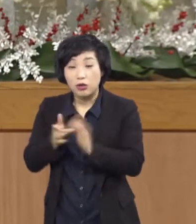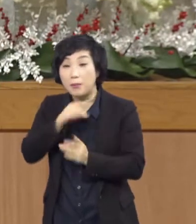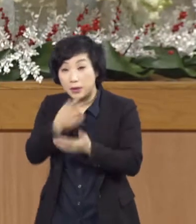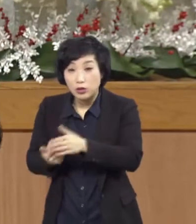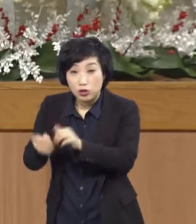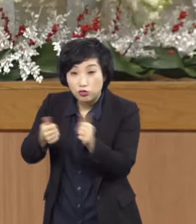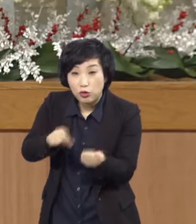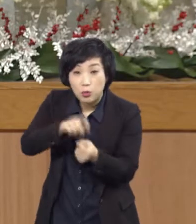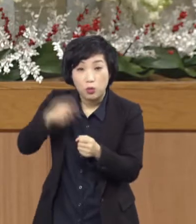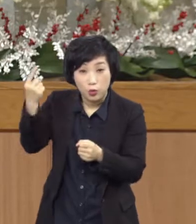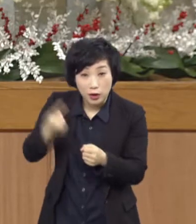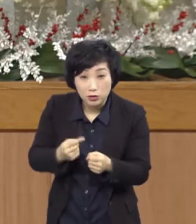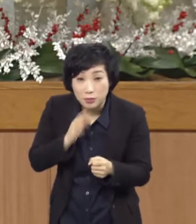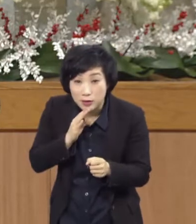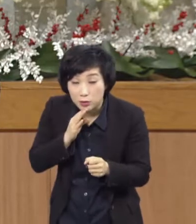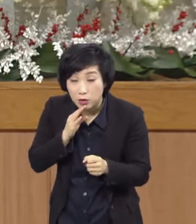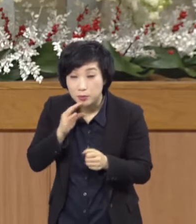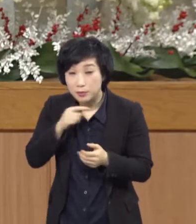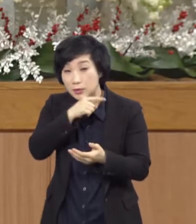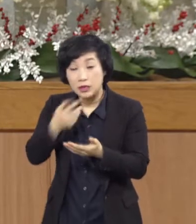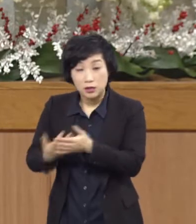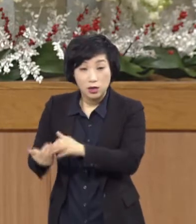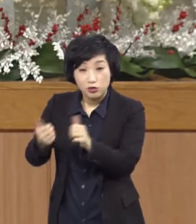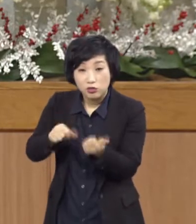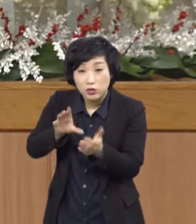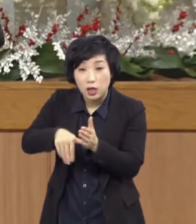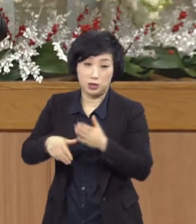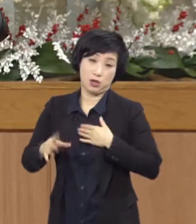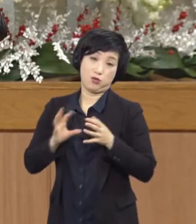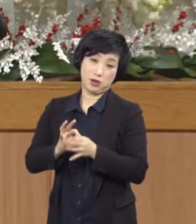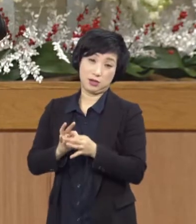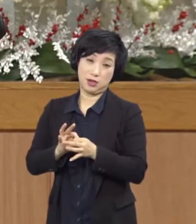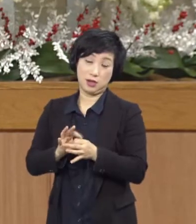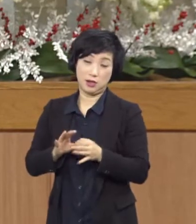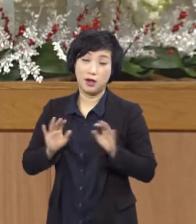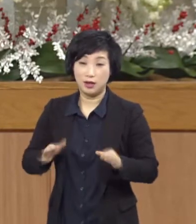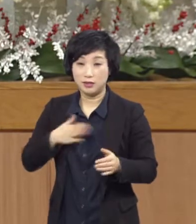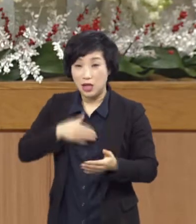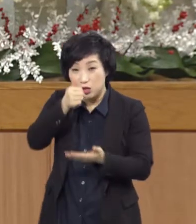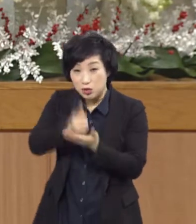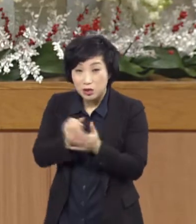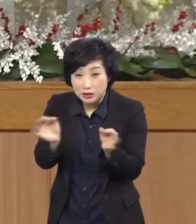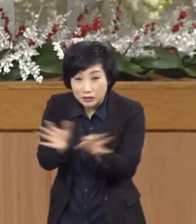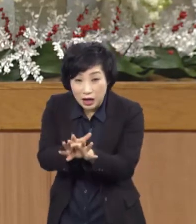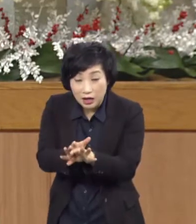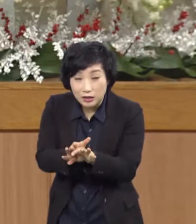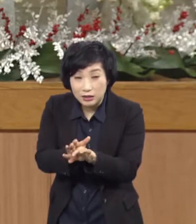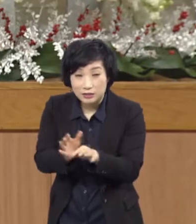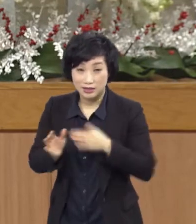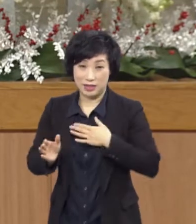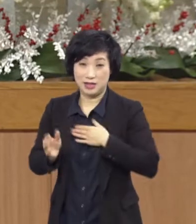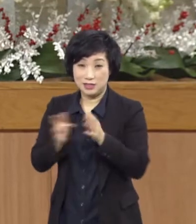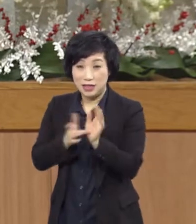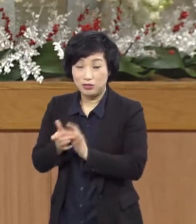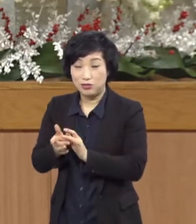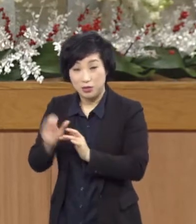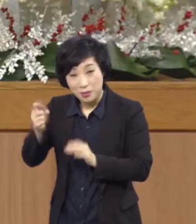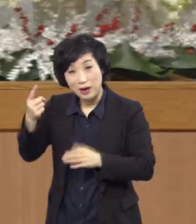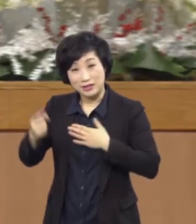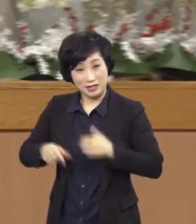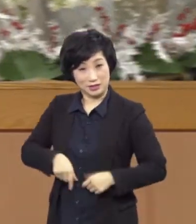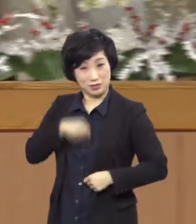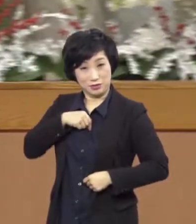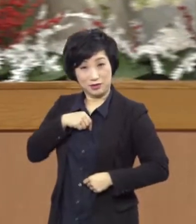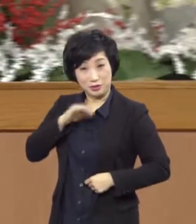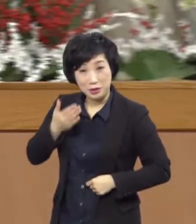나와 상관이 있으며 내 죄를 도말하신 나는 그로 말며 믿음으로 의로워진 것이니 그